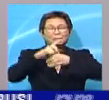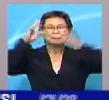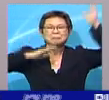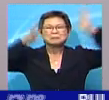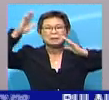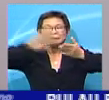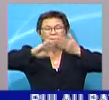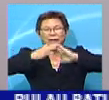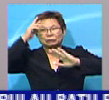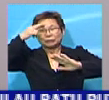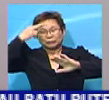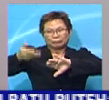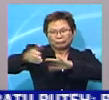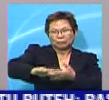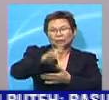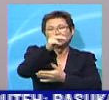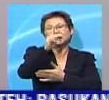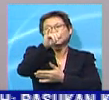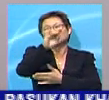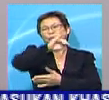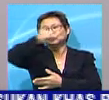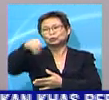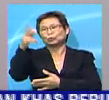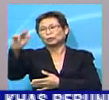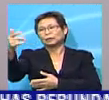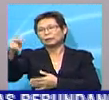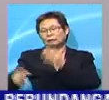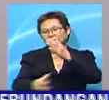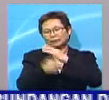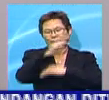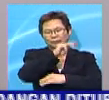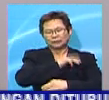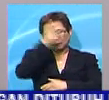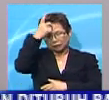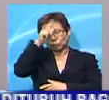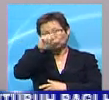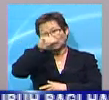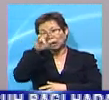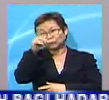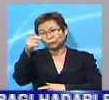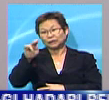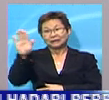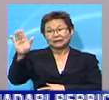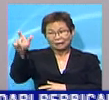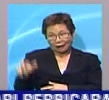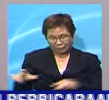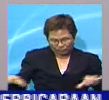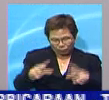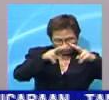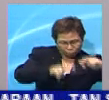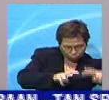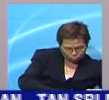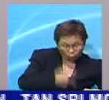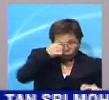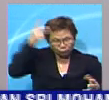Malaysia menjadi punca kematian Kim Jong-nam. Timbalan Menterinya Datuk Seri Tajuddin Abdul Rahman berkata pihaknya akan menjalankan